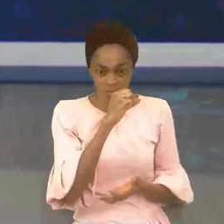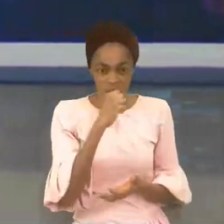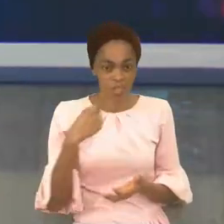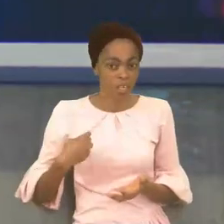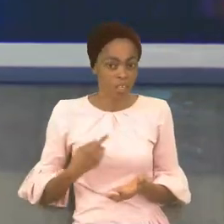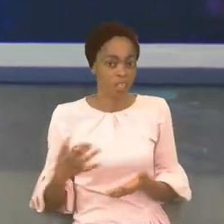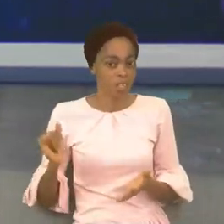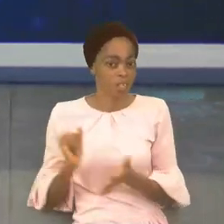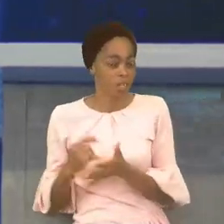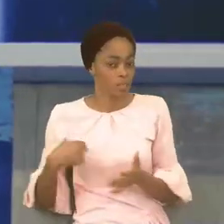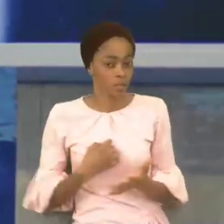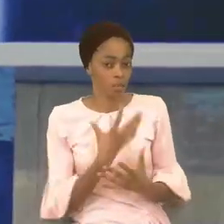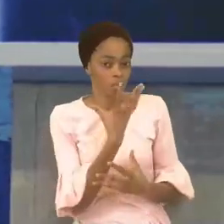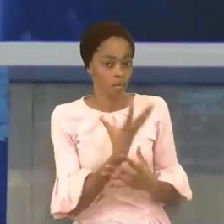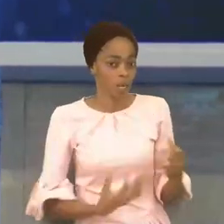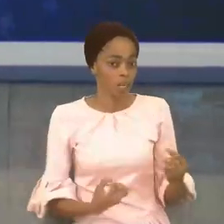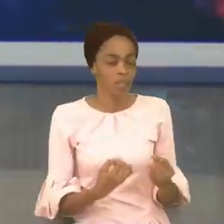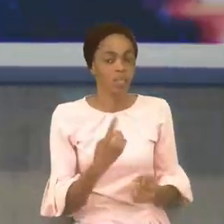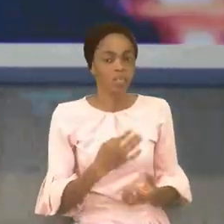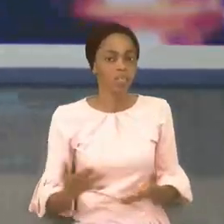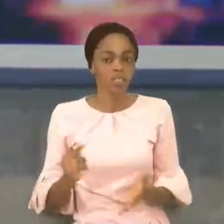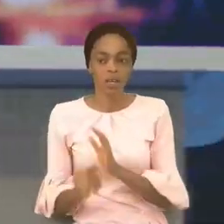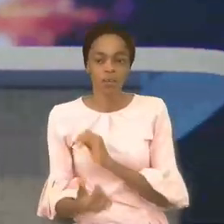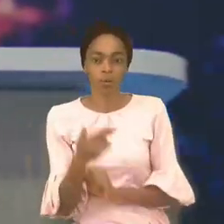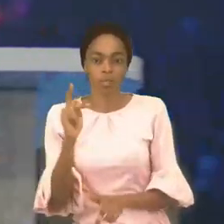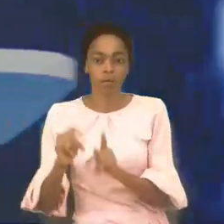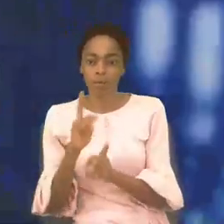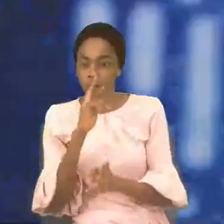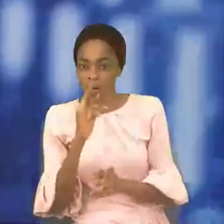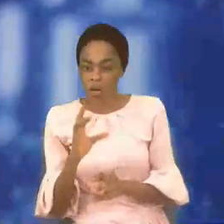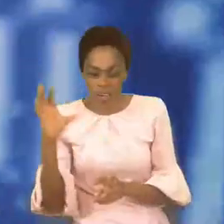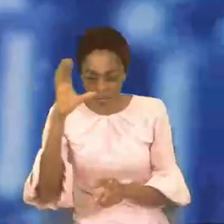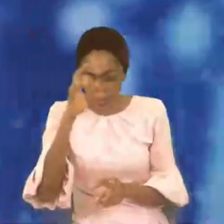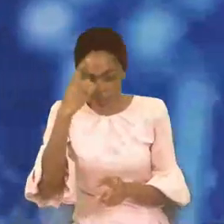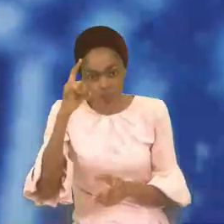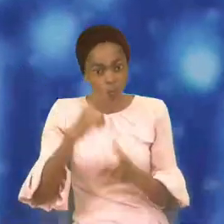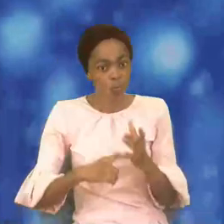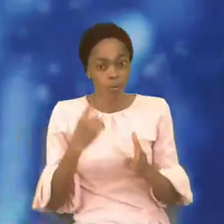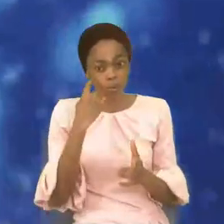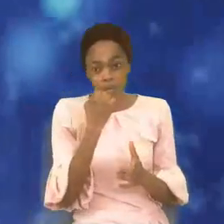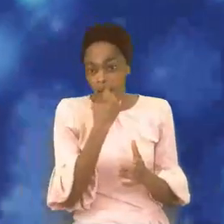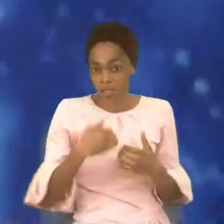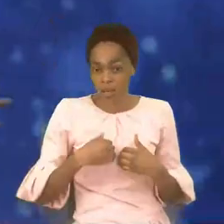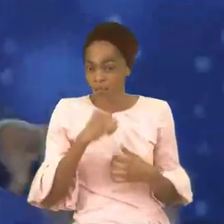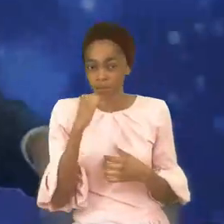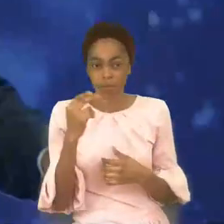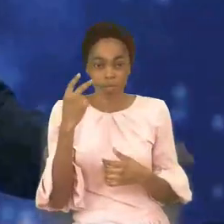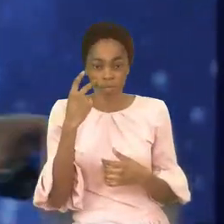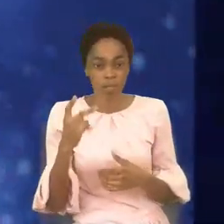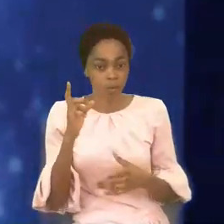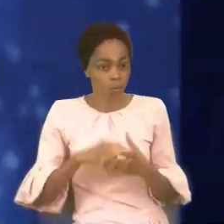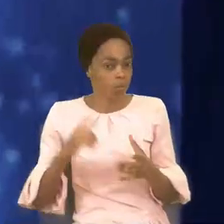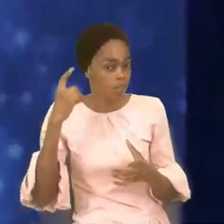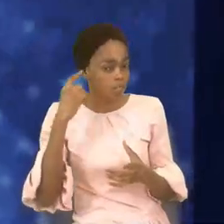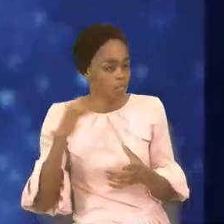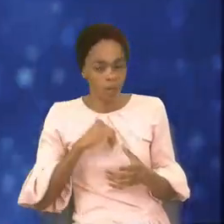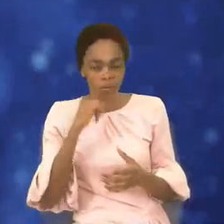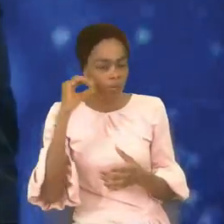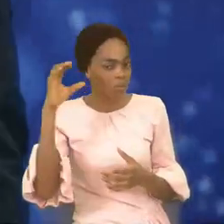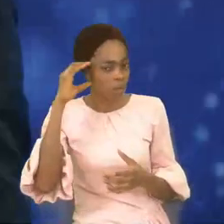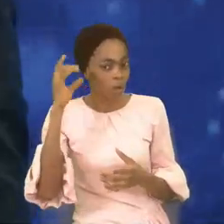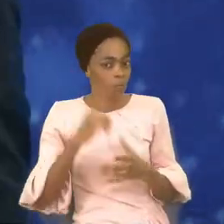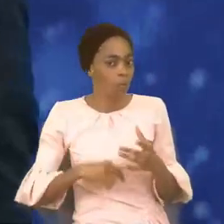les choses que les autres cherchent, ce que les yeux n'ont pas vu, ce que les oreilles n'ont pas entendu,